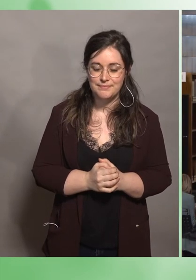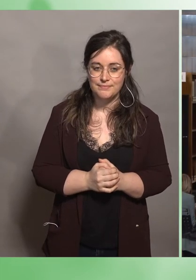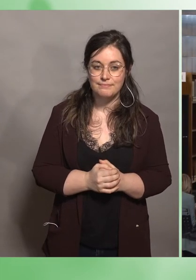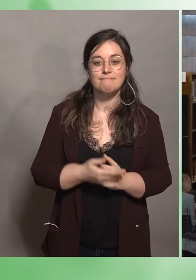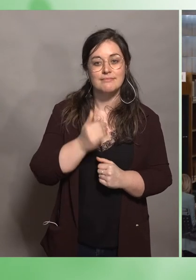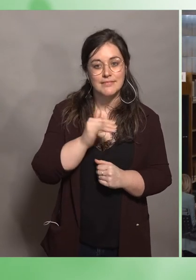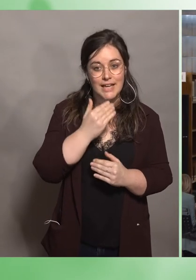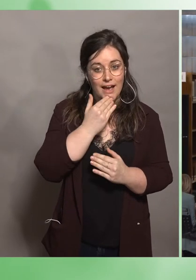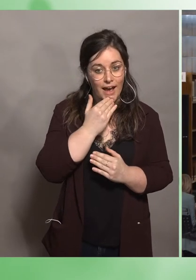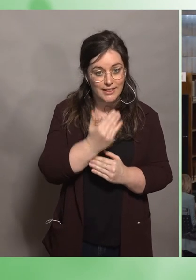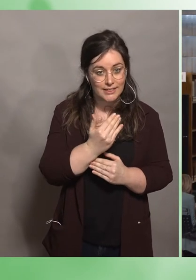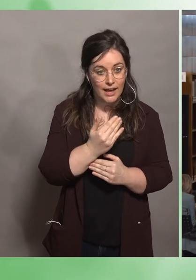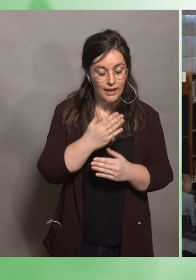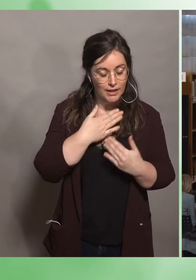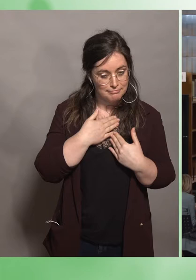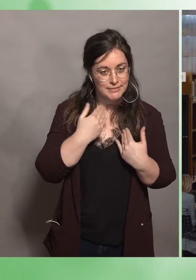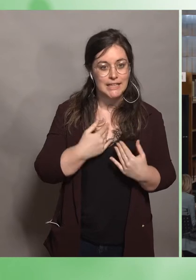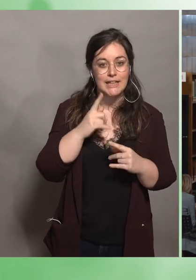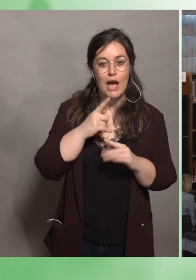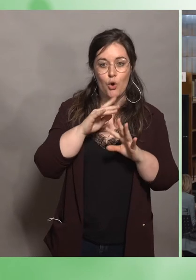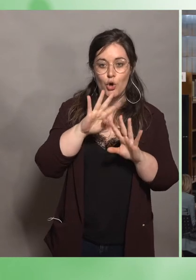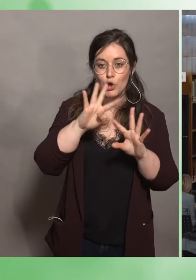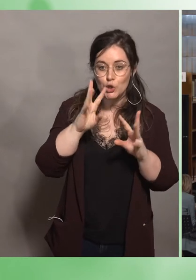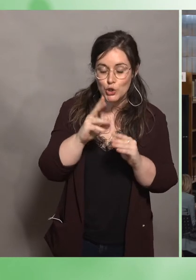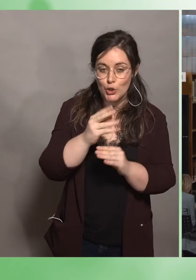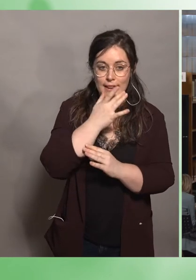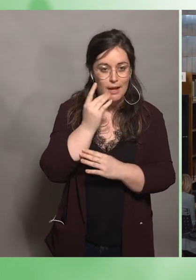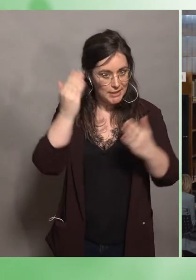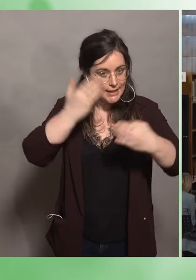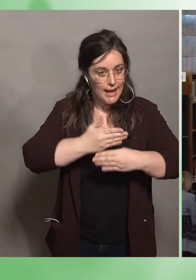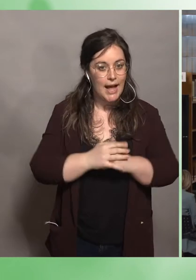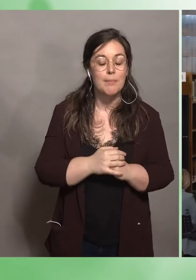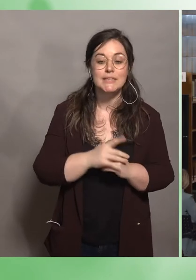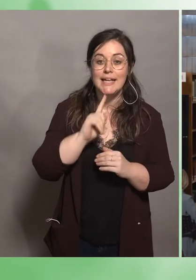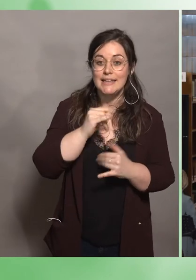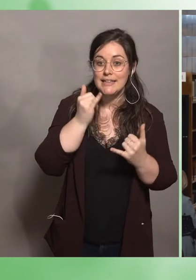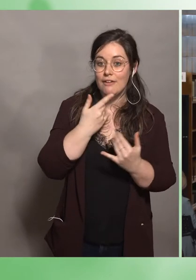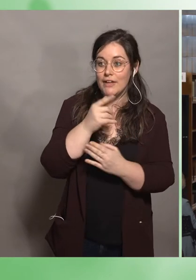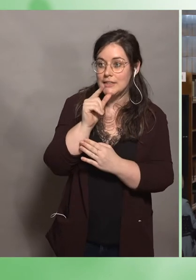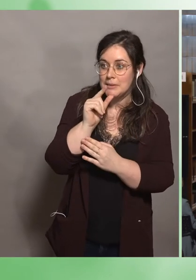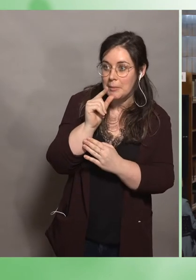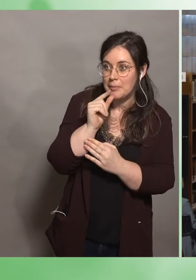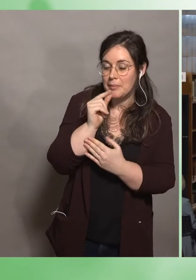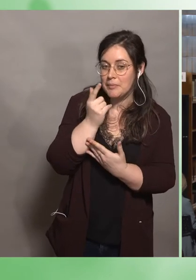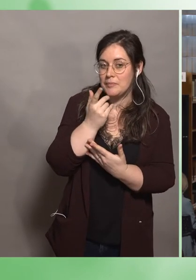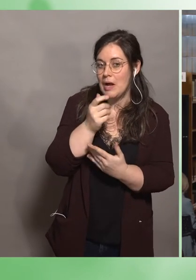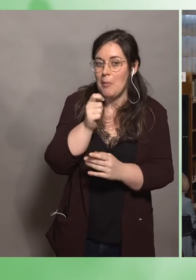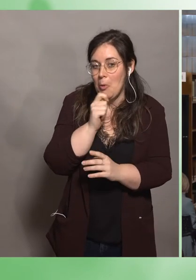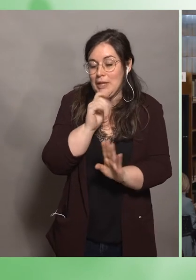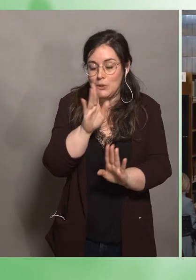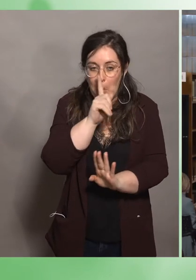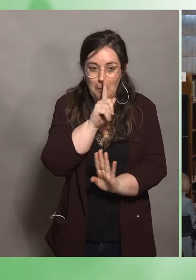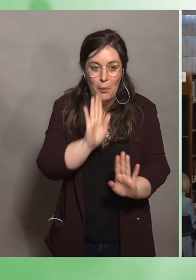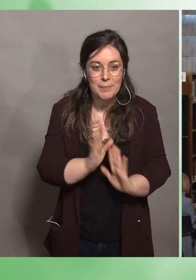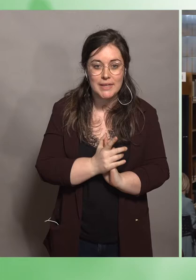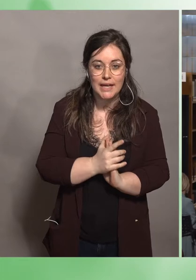Ja, danke schön von unserer Seite auch einen wunderschönen Nachmittagabend. Ich darf jetzt ein bisschen als Amateur hineinspringen in die